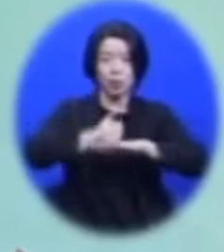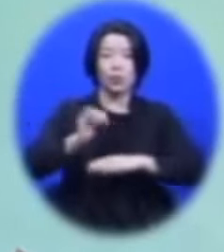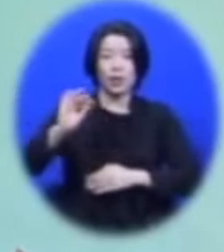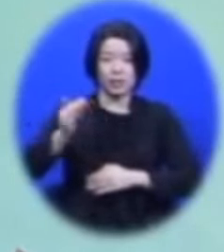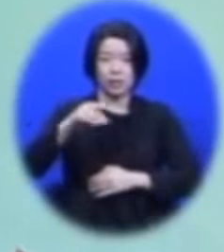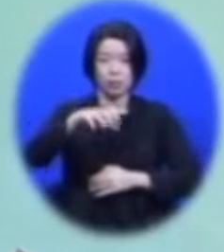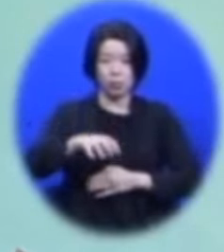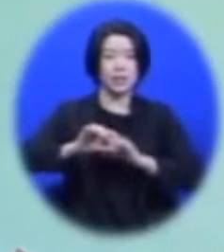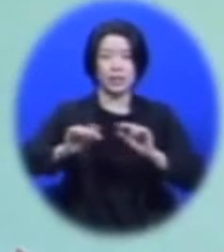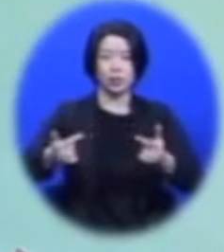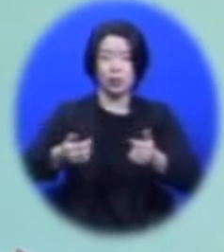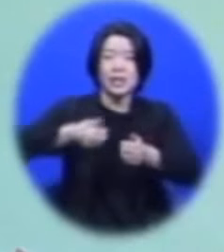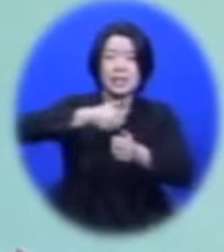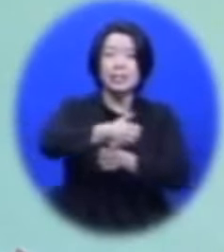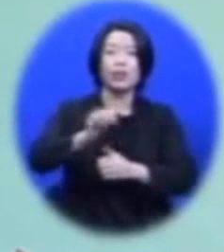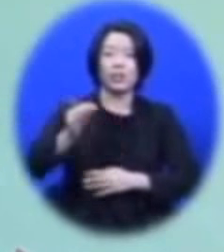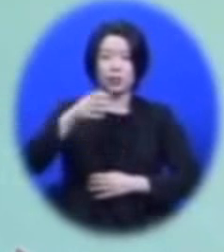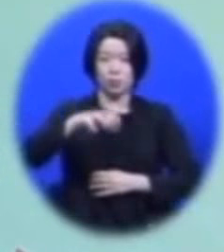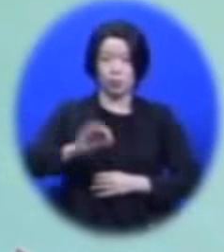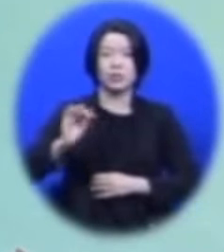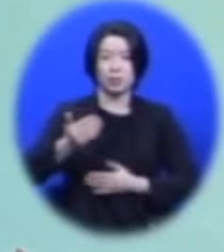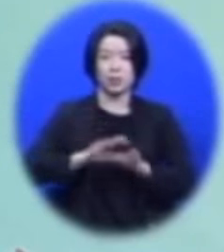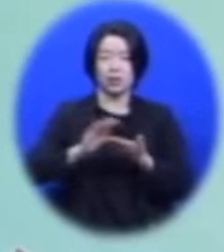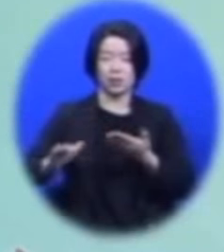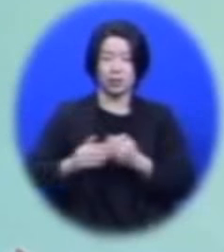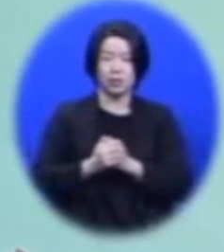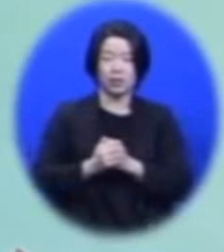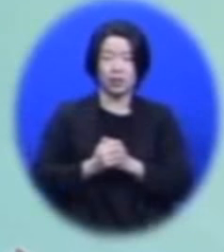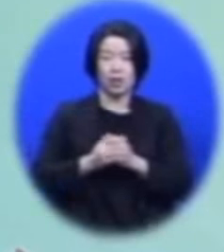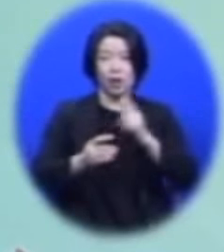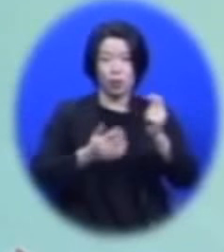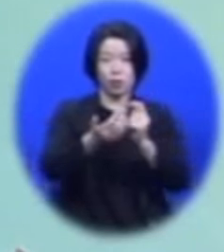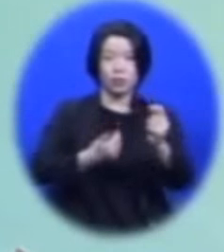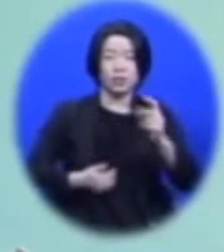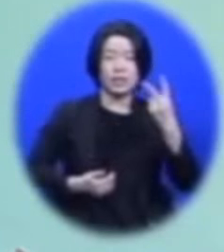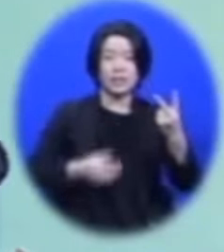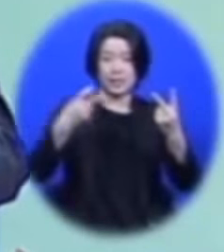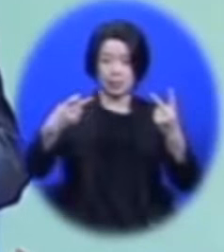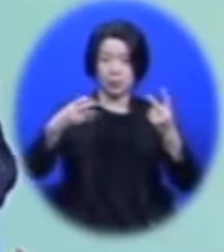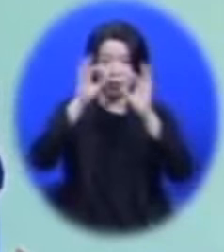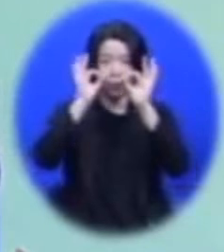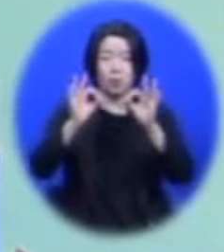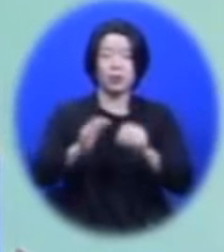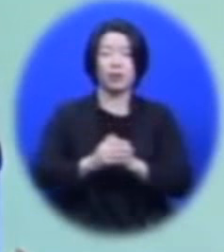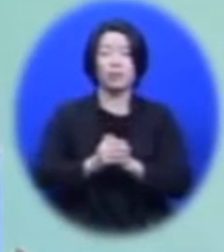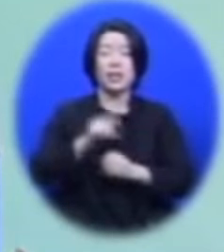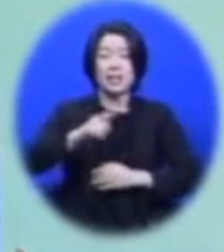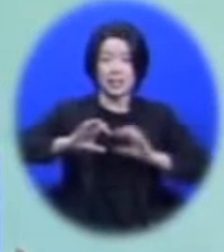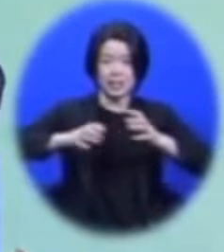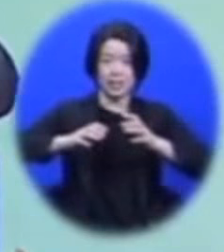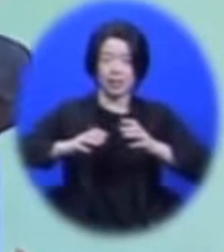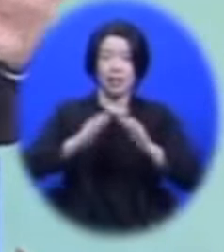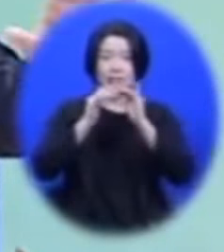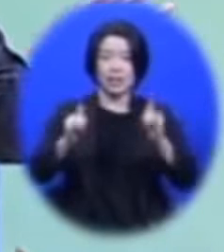아니고 이겨야 되는 곳이 됩니다. 고린도전서 2장 12절에 보면 이 세상에 사람이